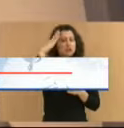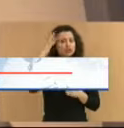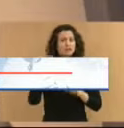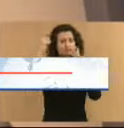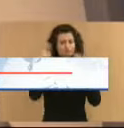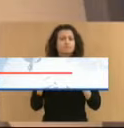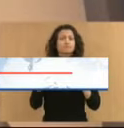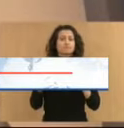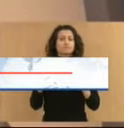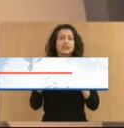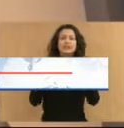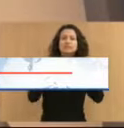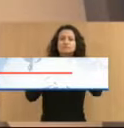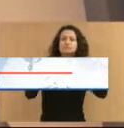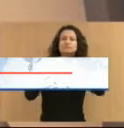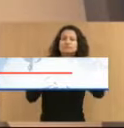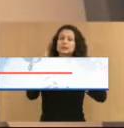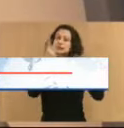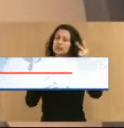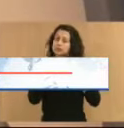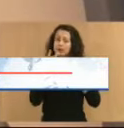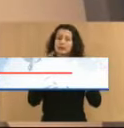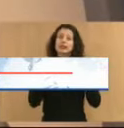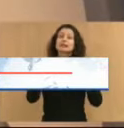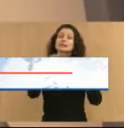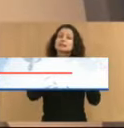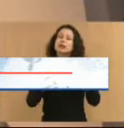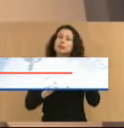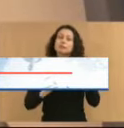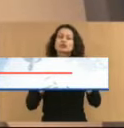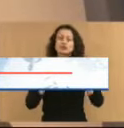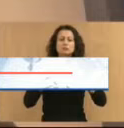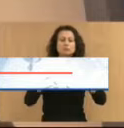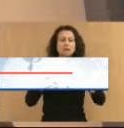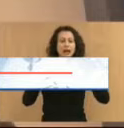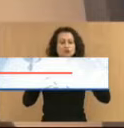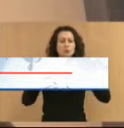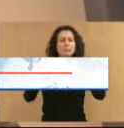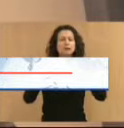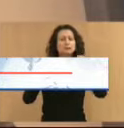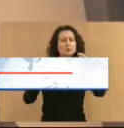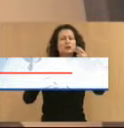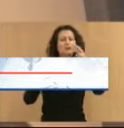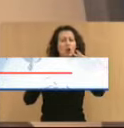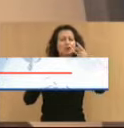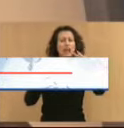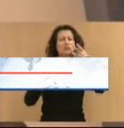ще даде възможност на двете страни да определят бъдещето на региона. Вероятно, големи